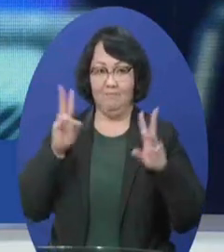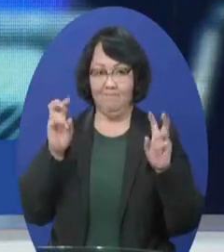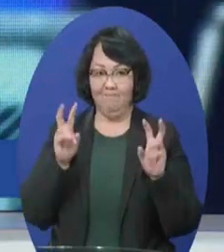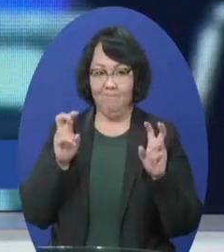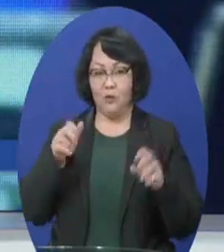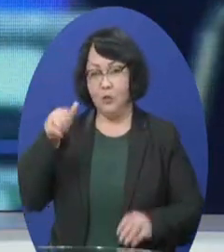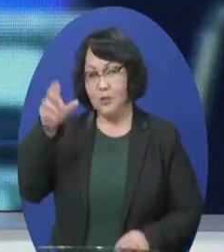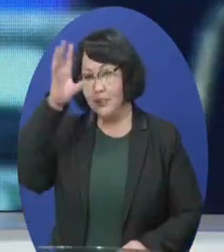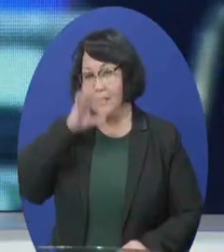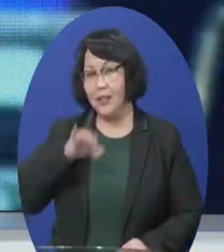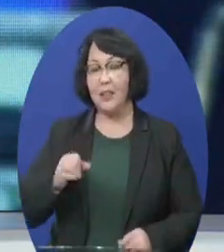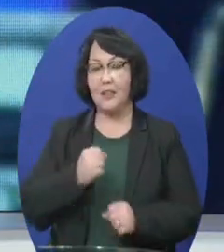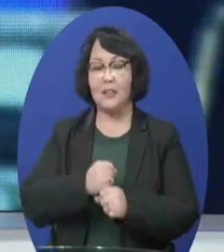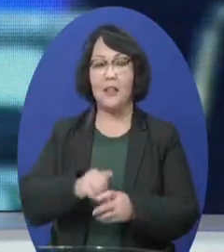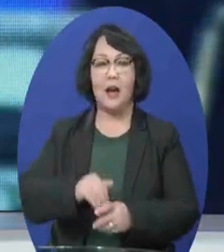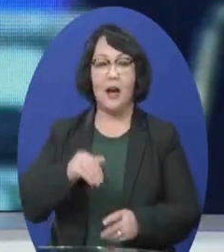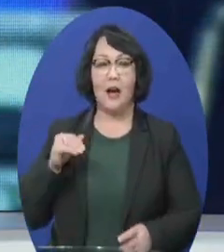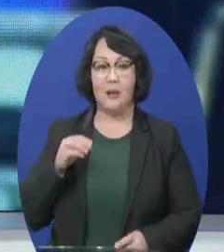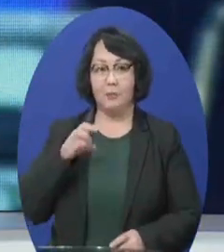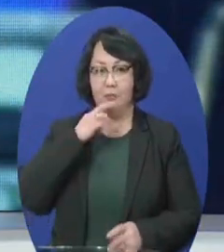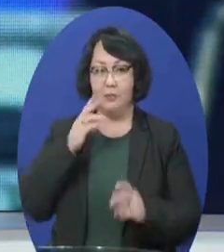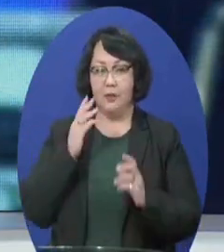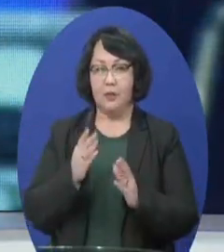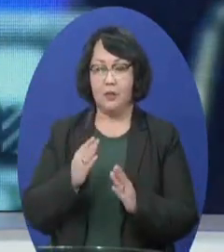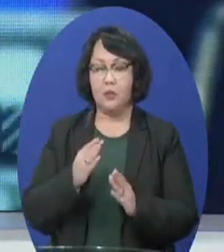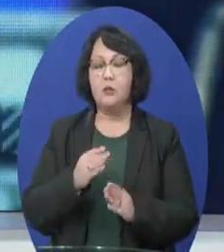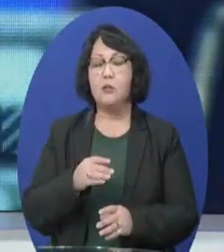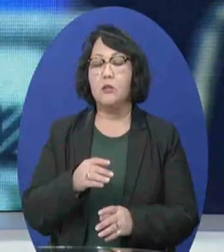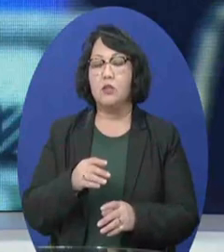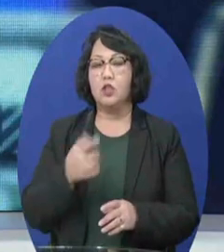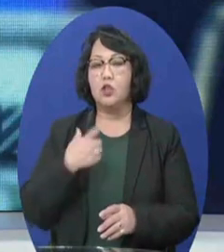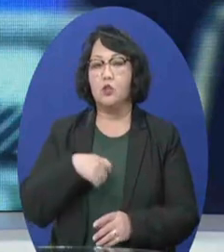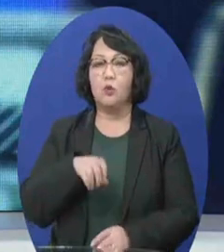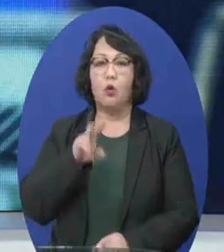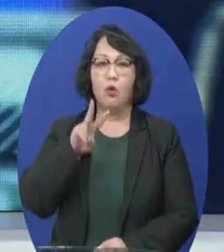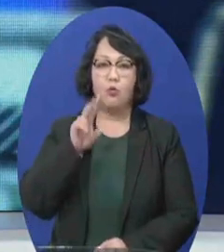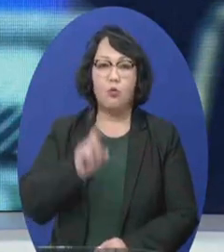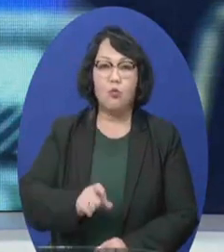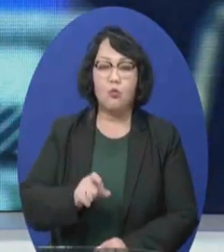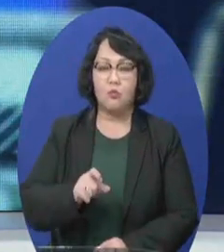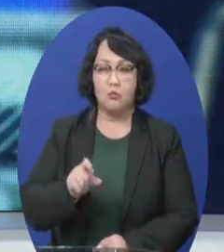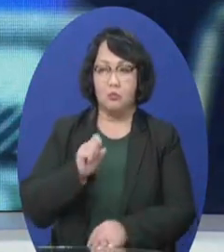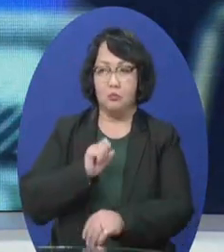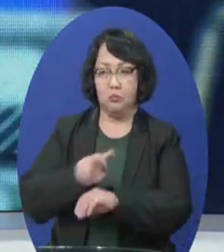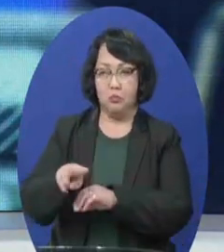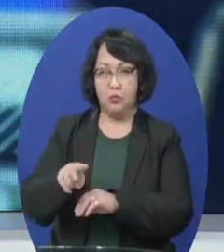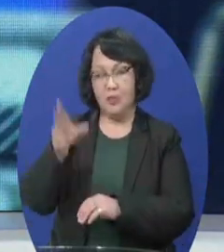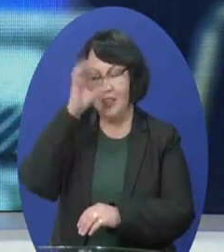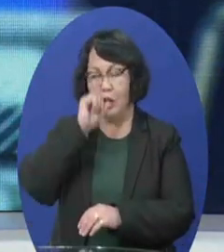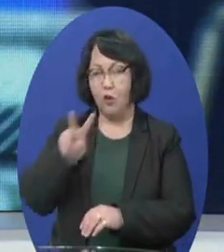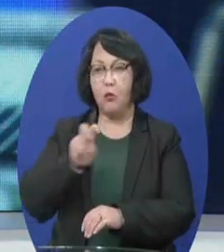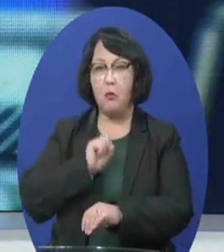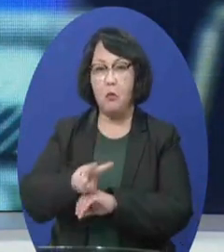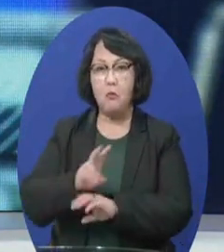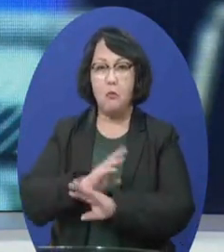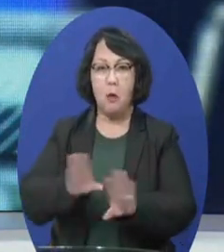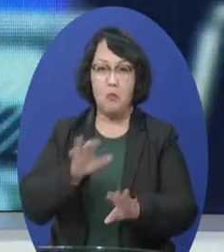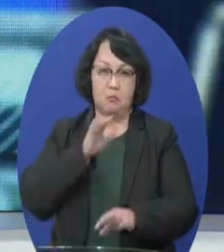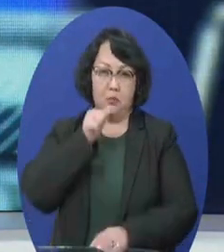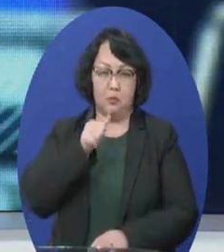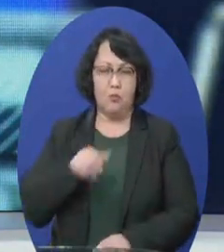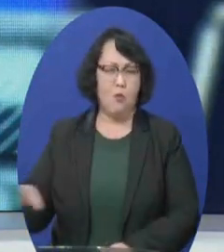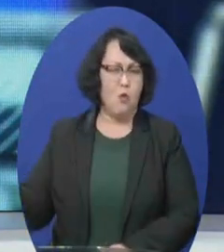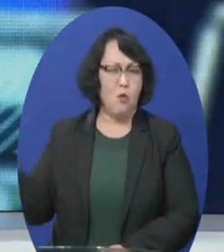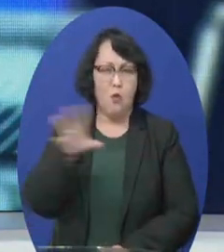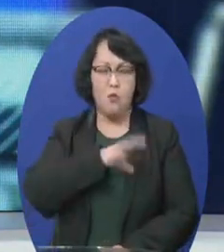ерөнхий сайд хүрцэх өөрийн хүсэлтээр огцорч байгаагаа мэдгдлээ. Тэрээр танхимын хоёр гишүүний чөлөөлөд асуудал шийдэгдэхгүй. Ерөнхий сайд хариуцлага давхар үүрч танхимаараа